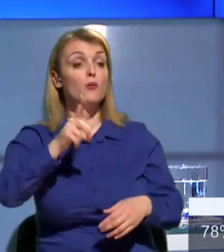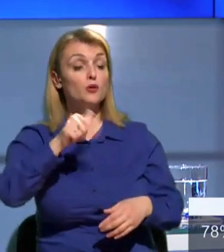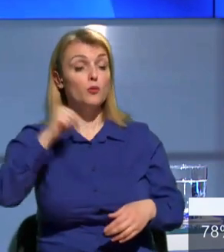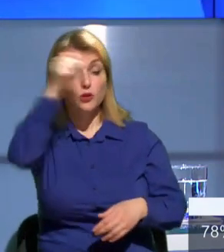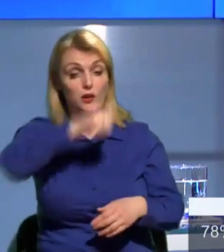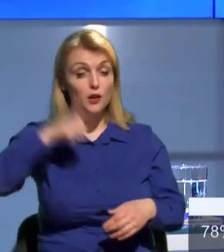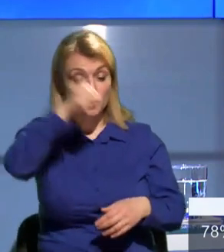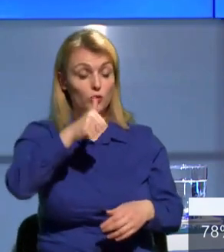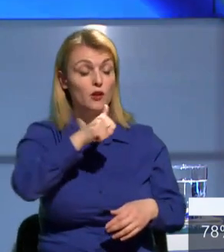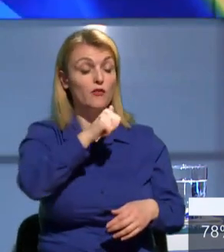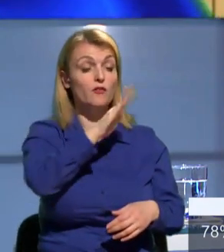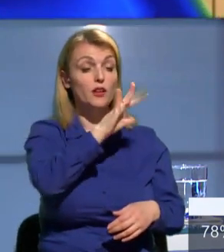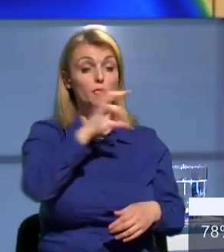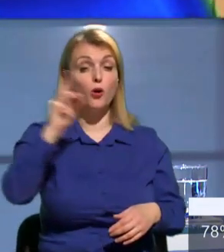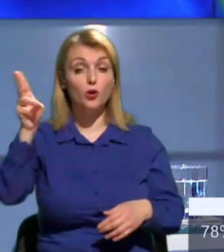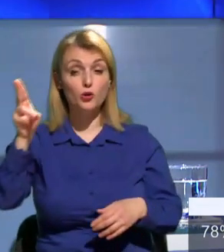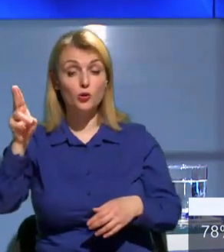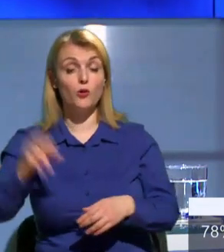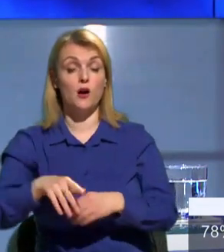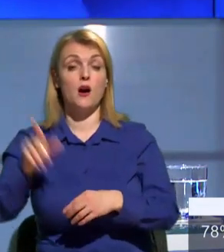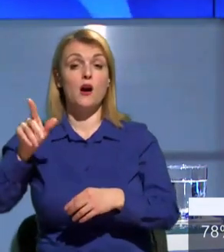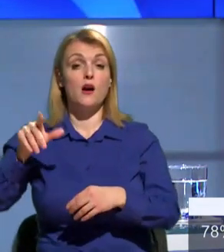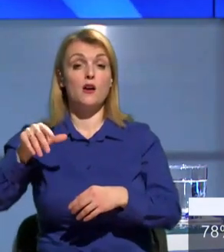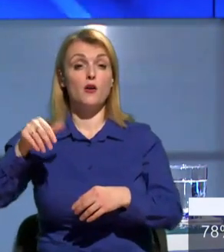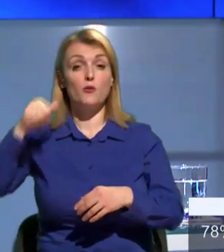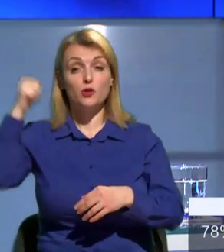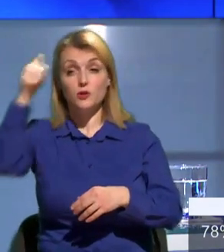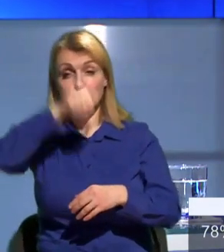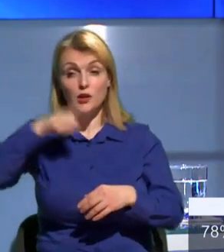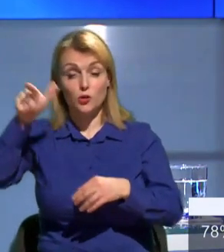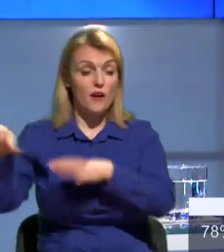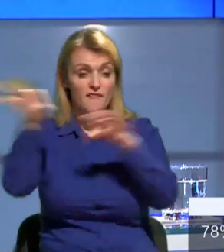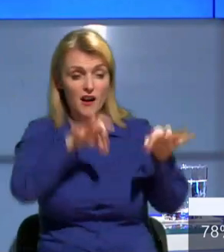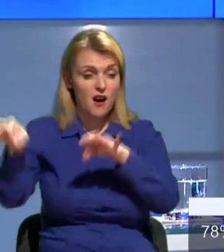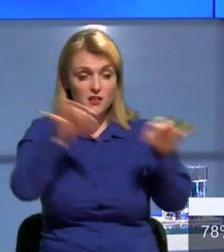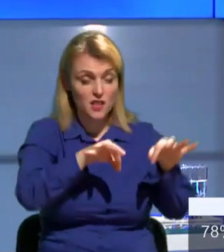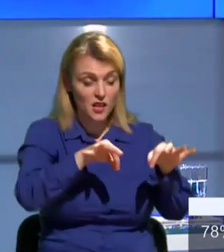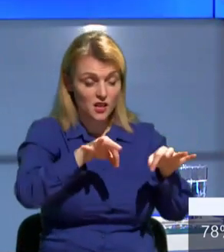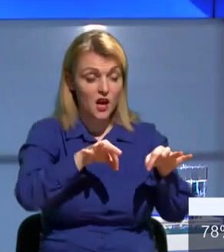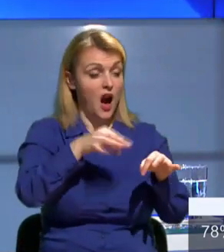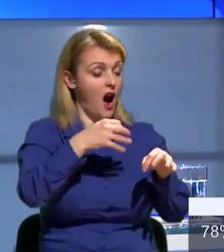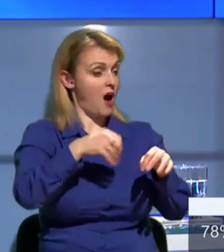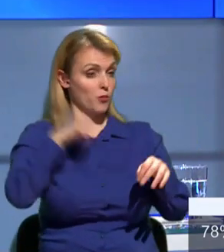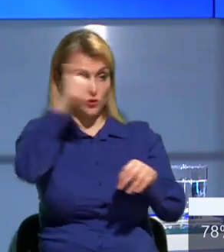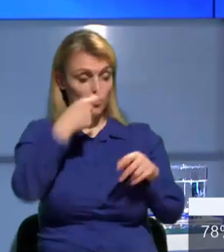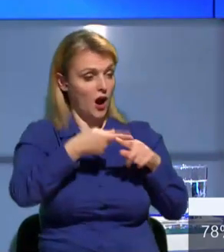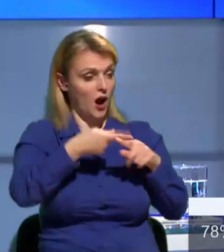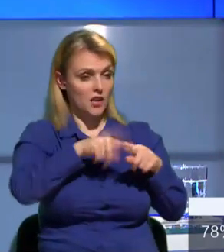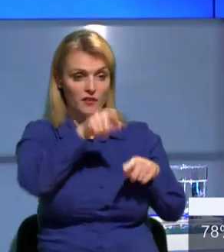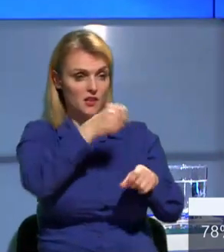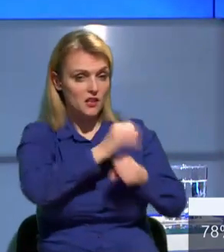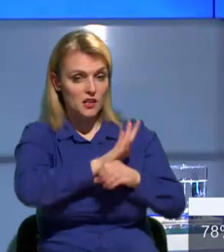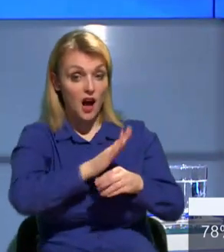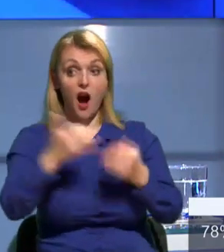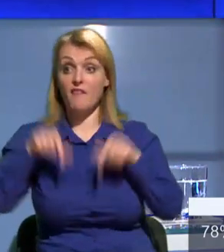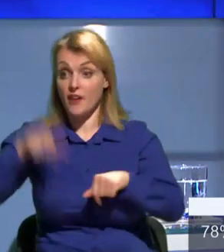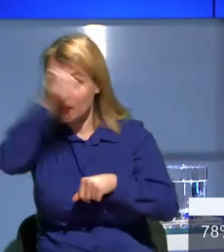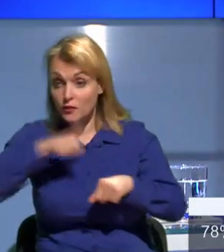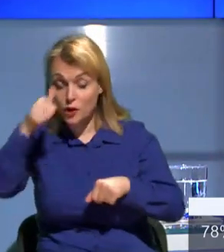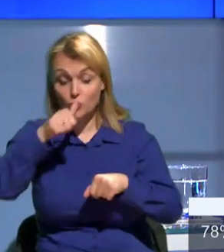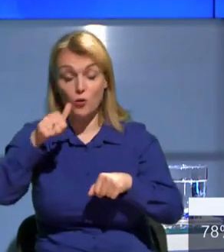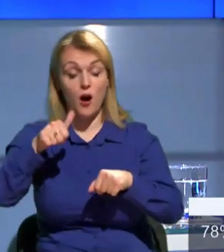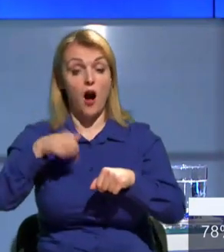Plahotniuc i-a ducea pe mulți din Transnistria să voteze împotriva lui Dodon. Acum au încercat să blocheze. Deci acest lucru este o